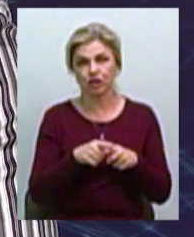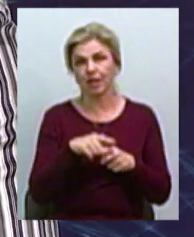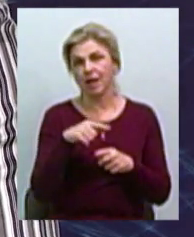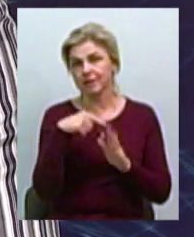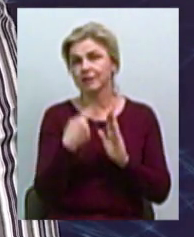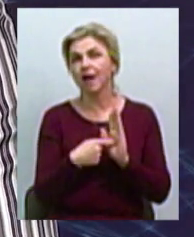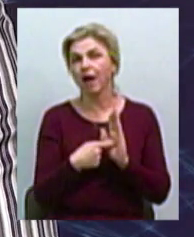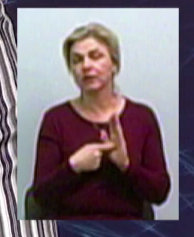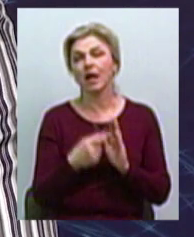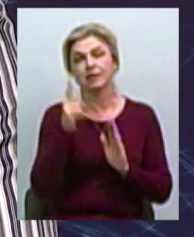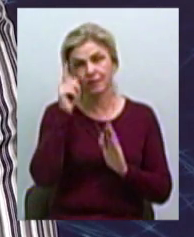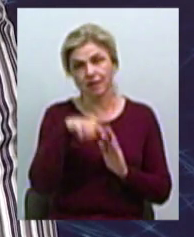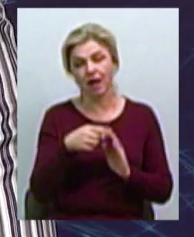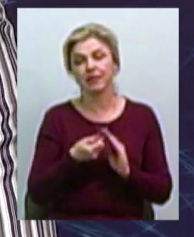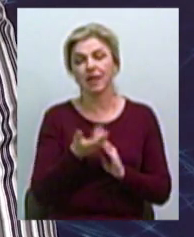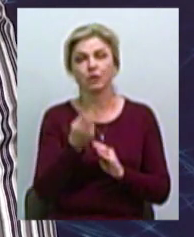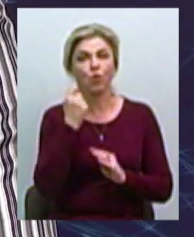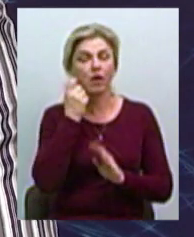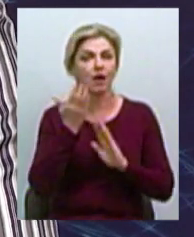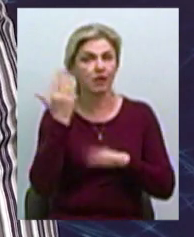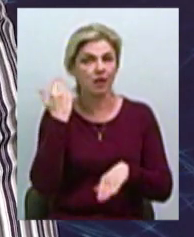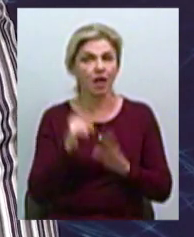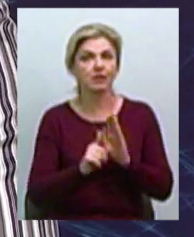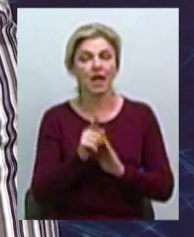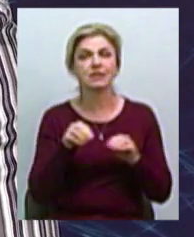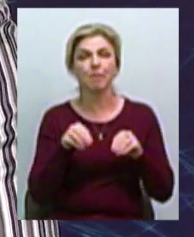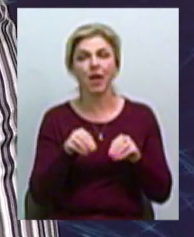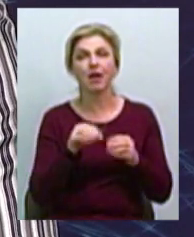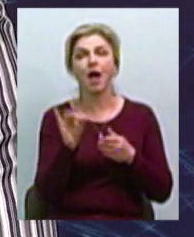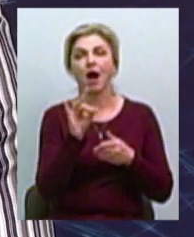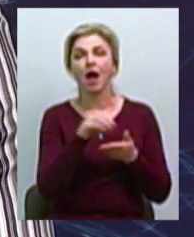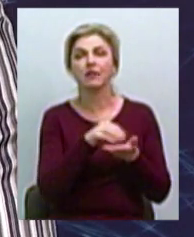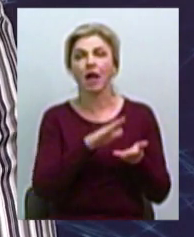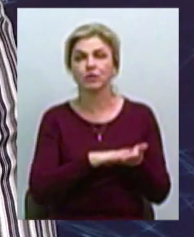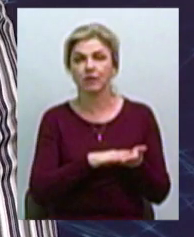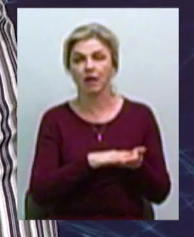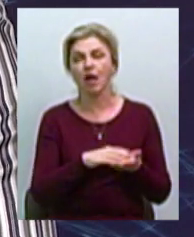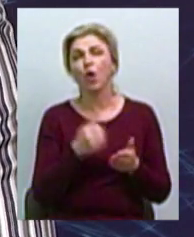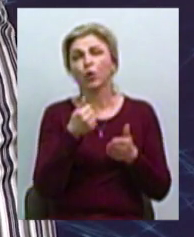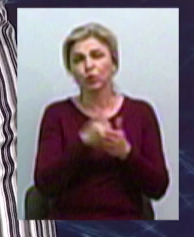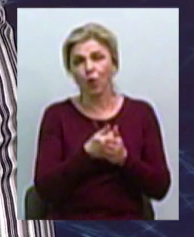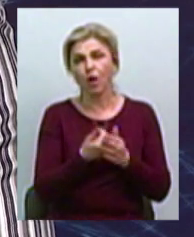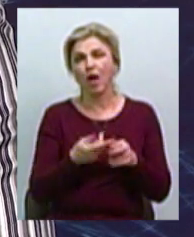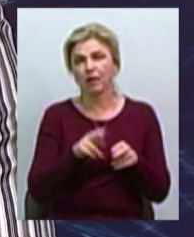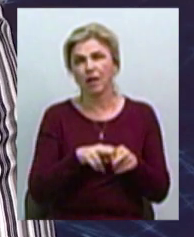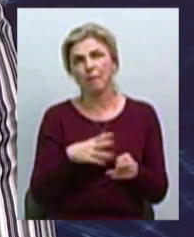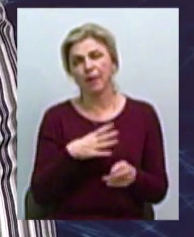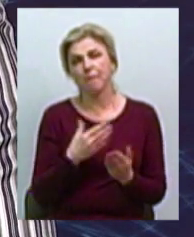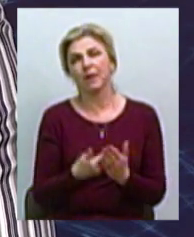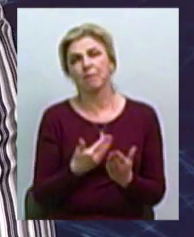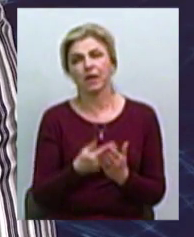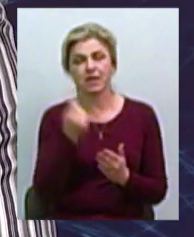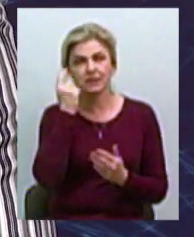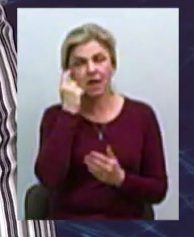знаємо, що декілька років тому у нас почався вже земельний кадастр. До нього ми дуже приблизно знали, скільки